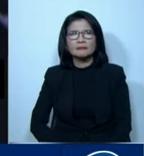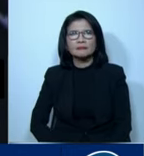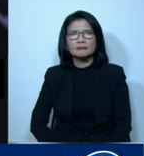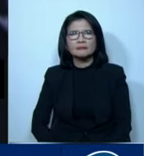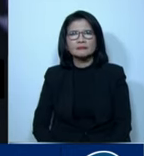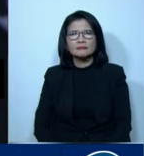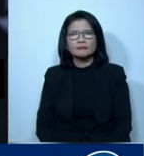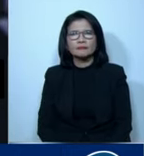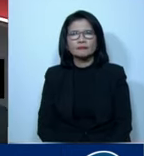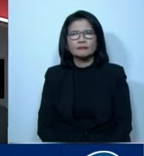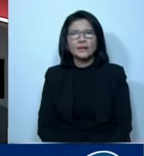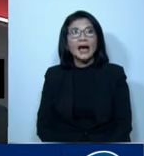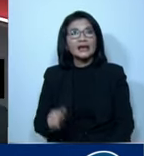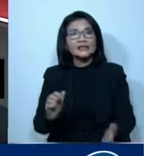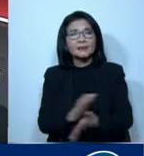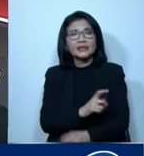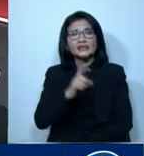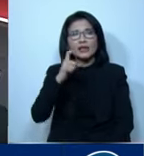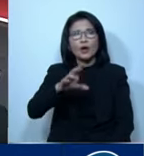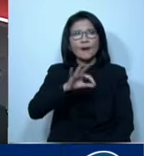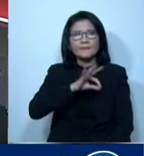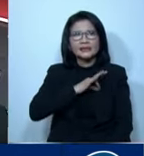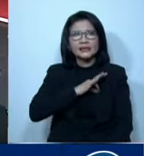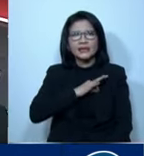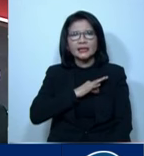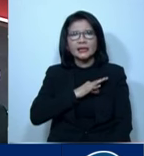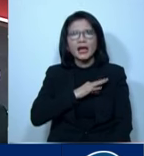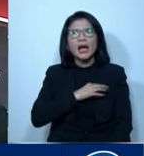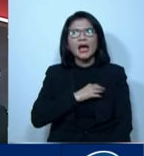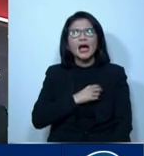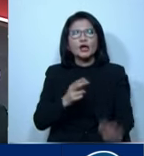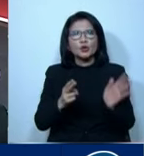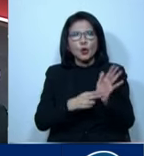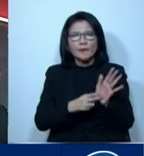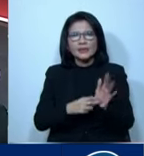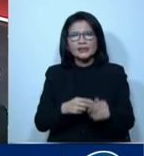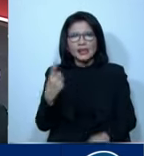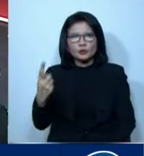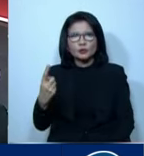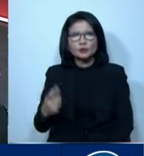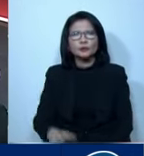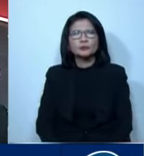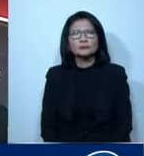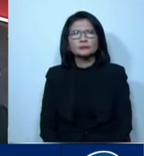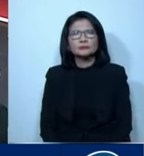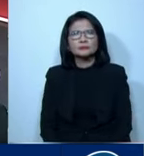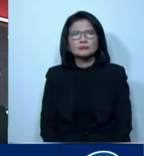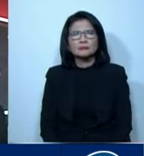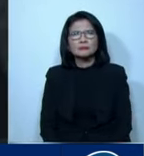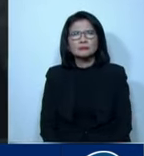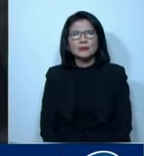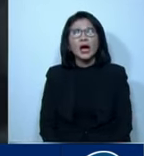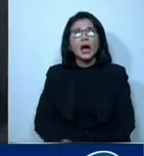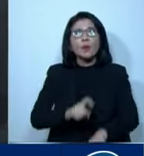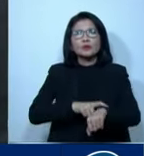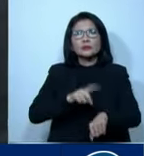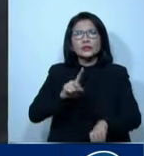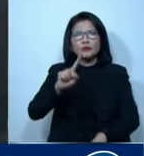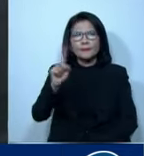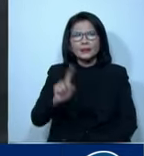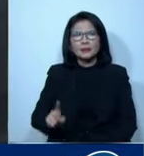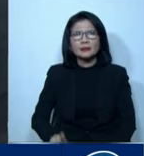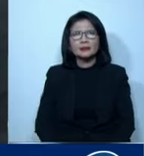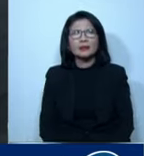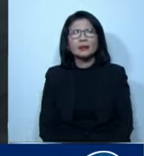Baik, selanjutnya kami berikan kesempatan kepada calon presiden nomor urut 1 untuk menanggapi tanggapan dari calon presiden nomor urut 3, waktunya 1 menit